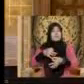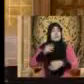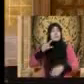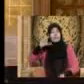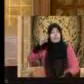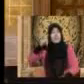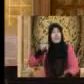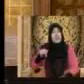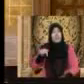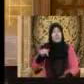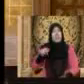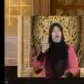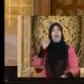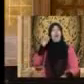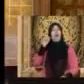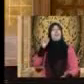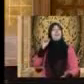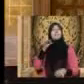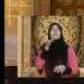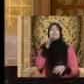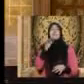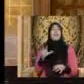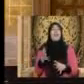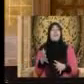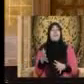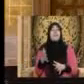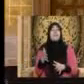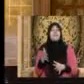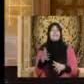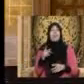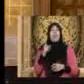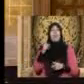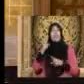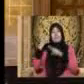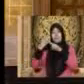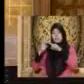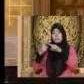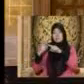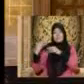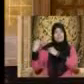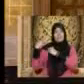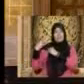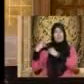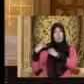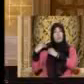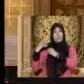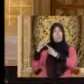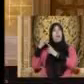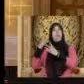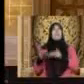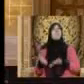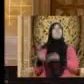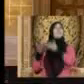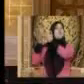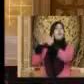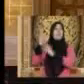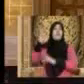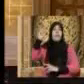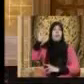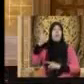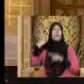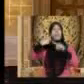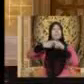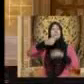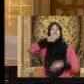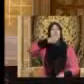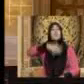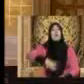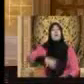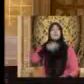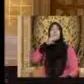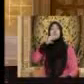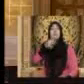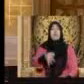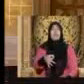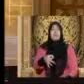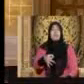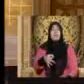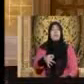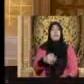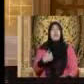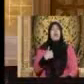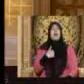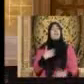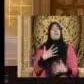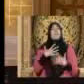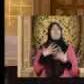الذي يرفع الله عز وجل فيه أعمال الإنسان، ويقول النبي صلى الله عليه وسلم عن نفسه: وأحب أن